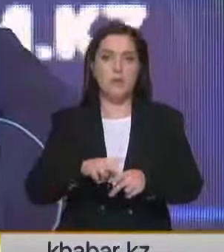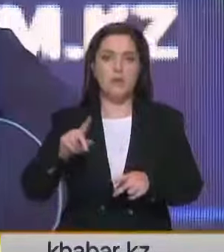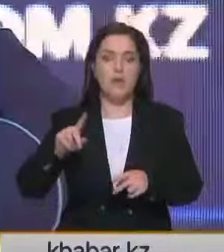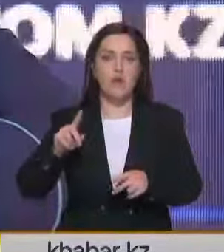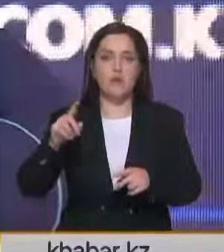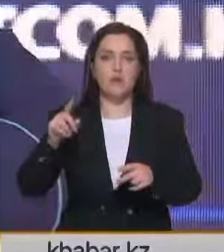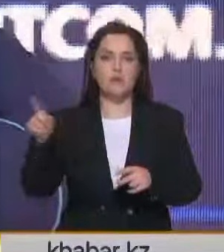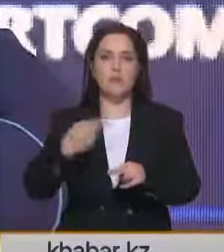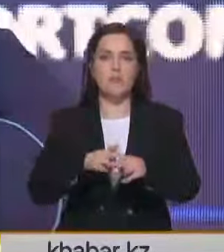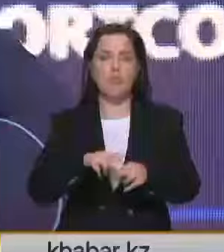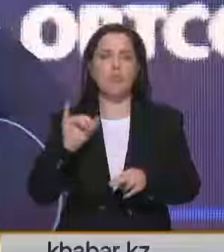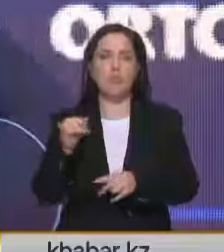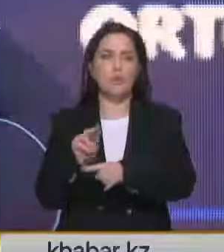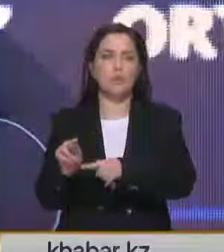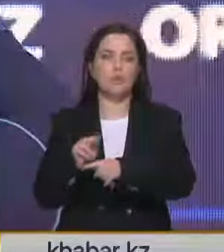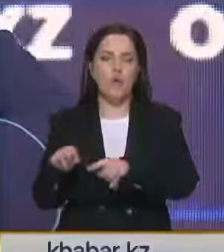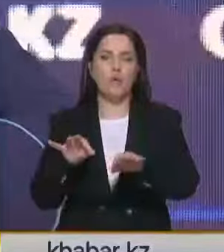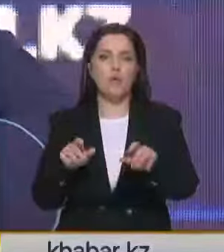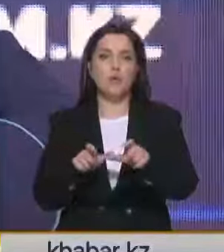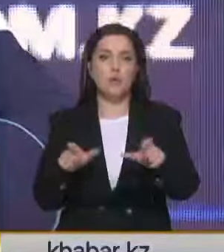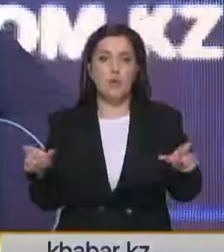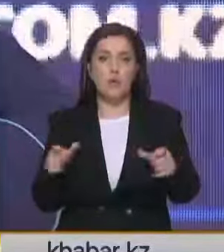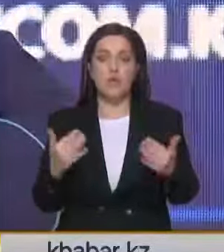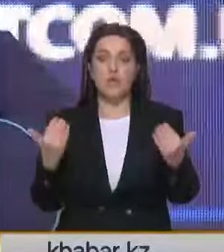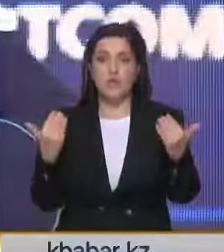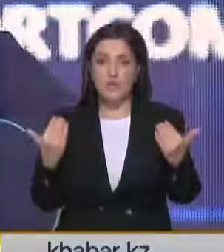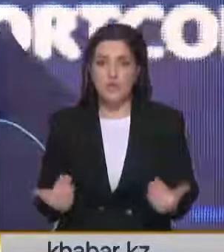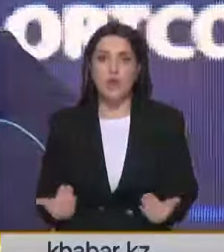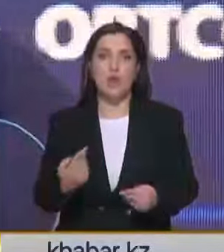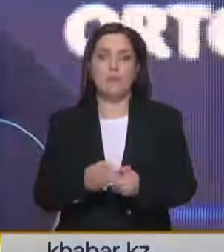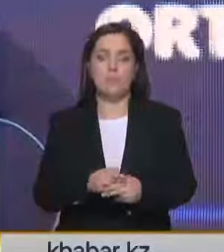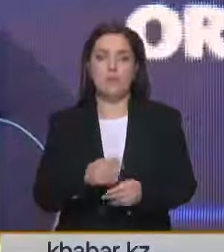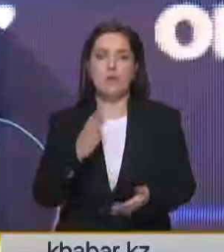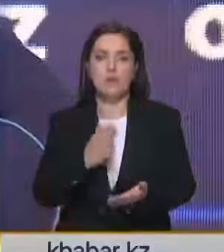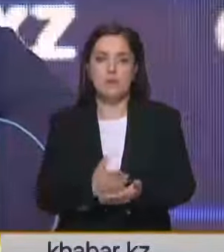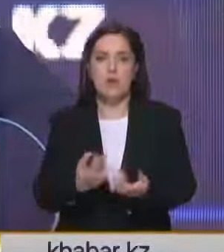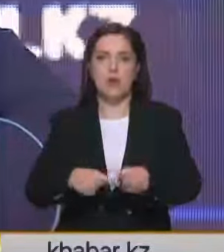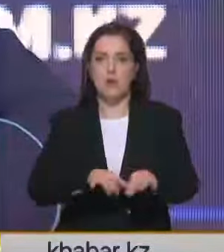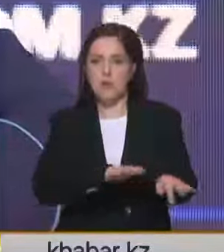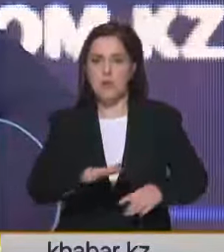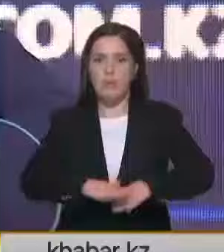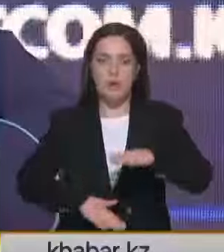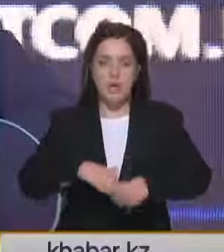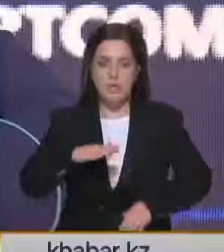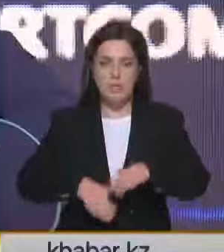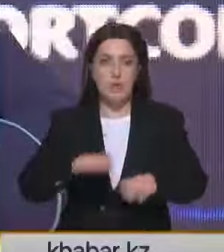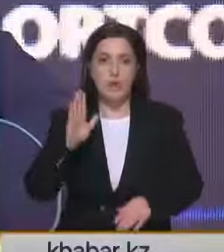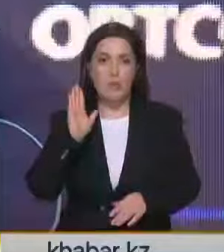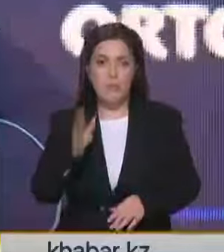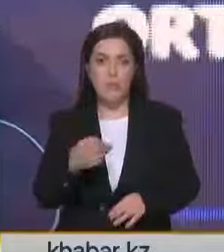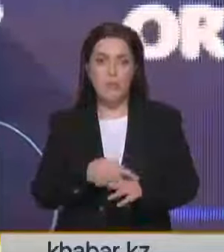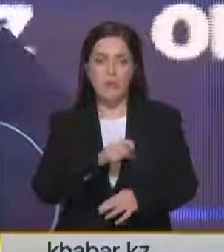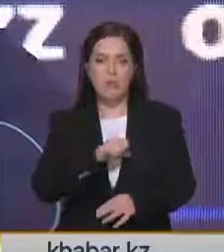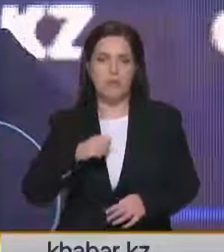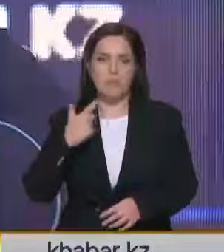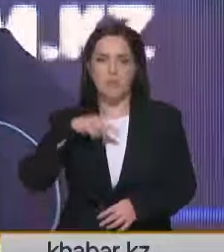к автошколам и качеству подготовки водителей. В настоящее время принят ряд организационно-практических мер. Исключена